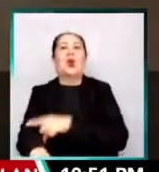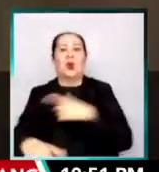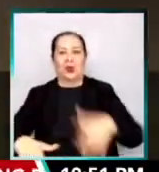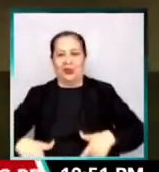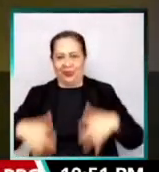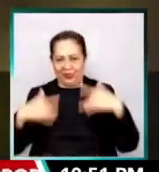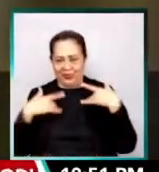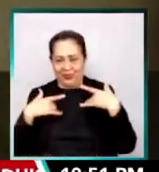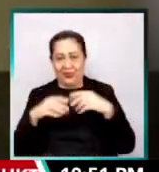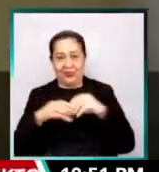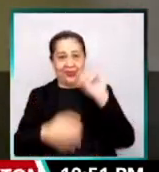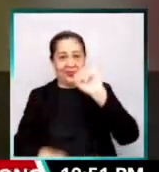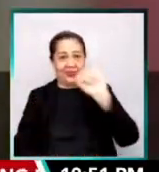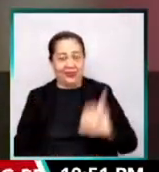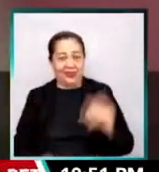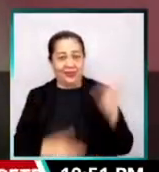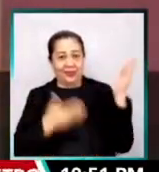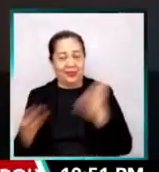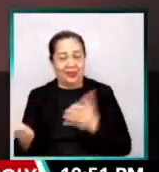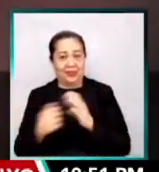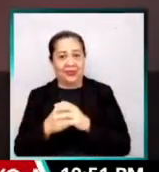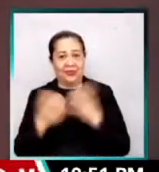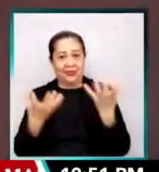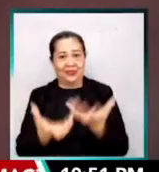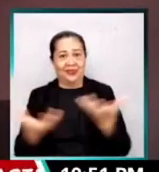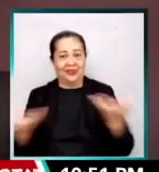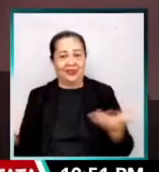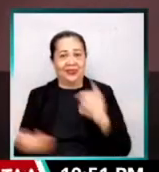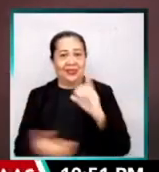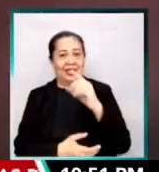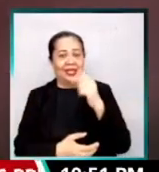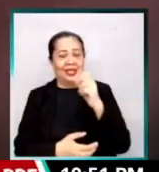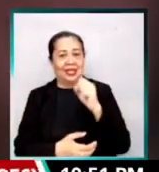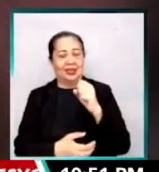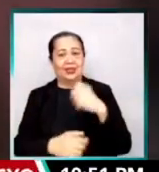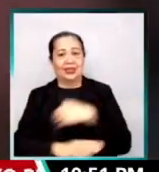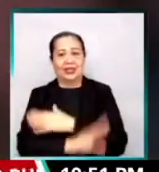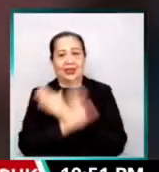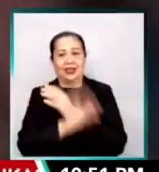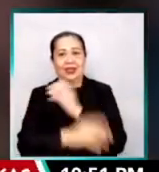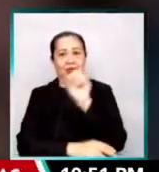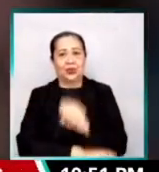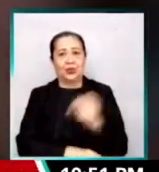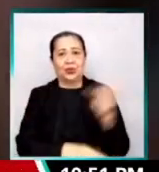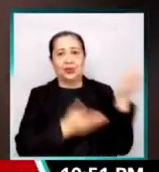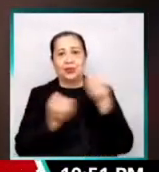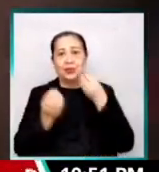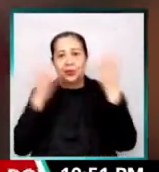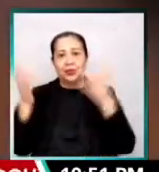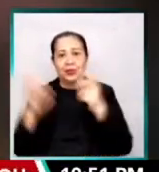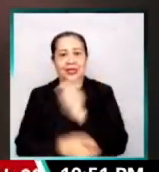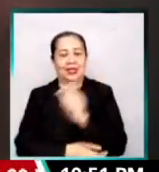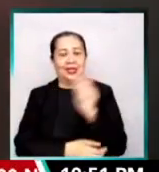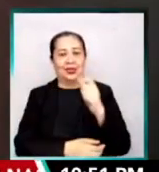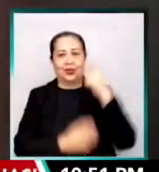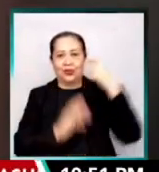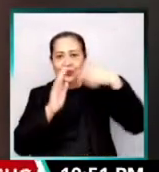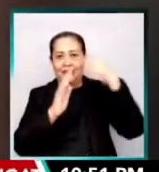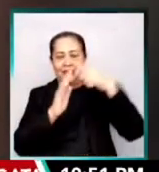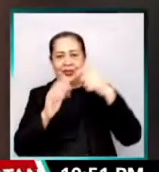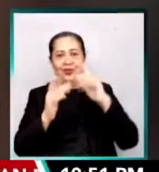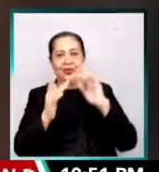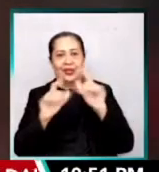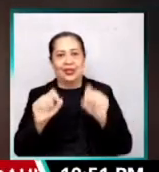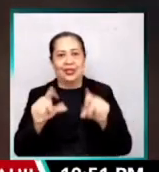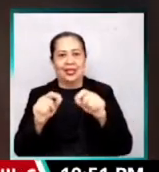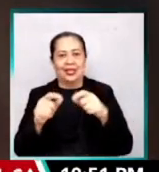Iligan may nag-bring me ng handa, sa Digos Davao del Sur, may nag-uwi naman. Sa TikTok video, nag-ala online selling ang isang